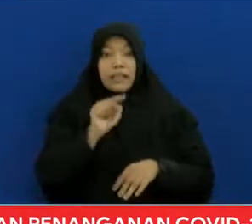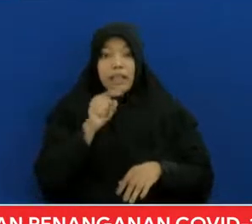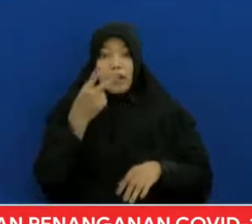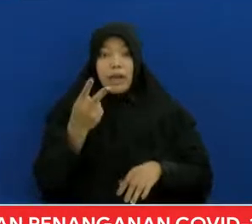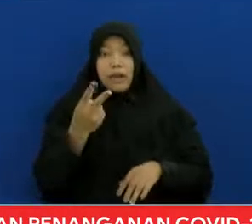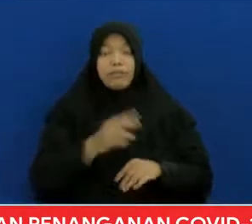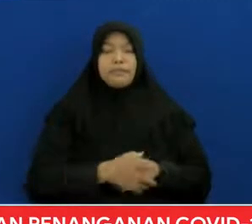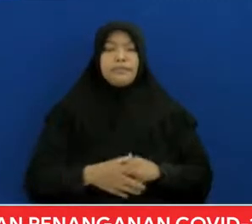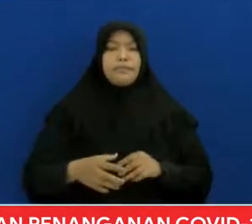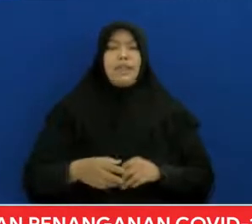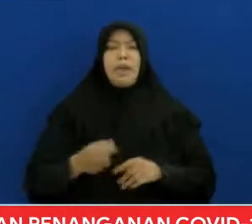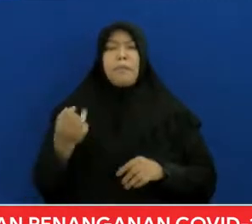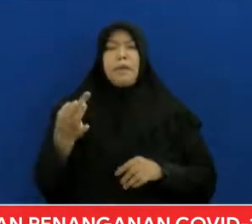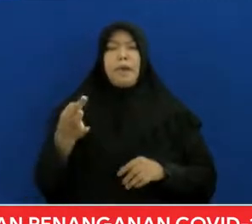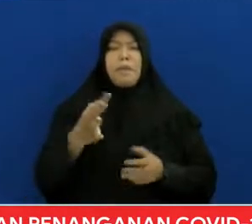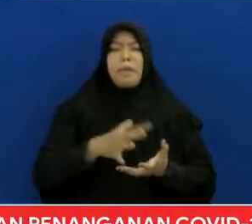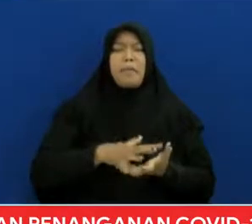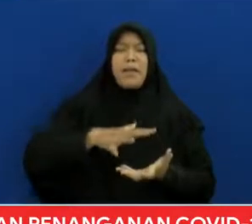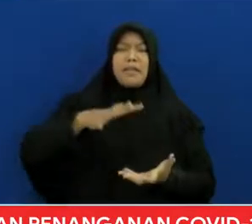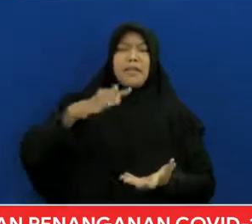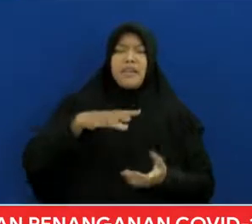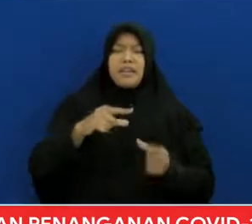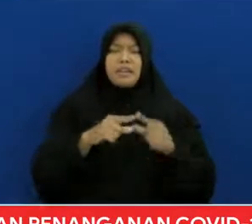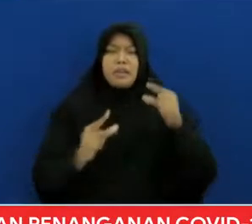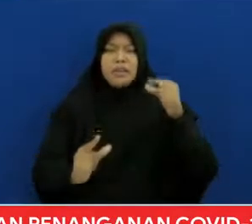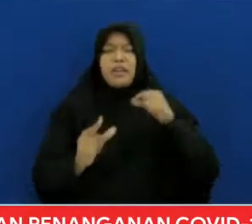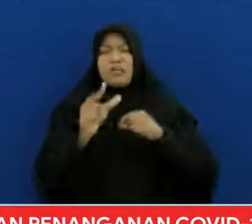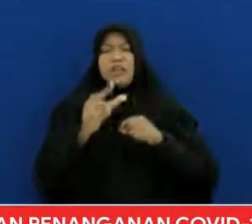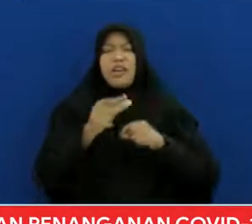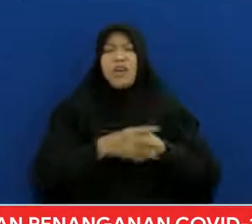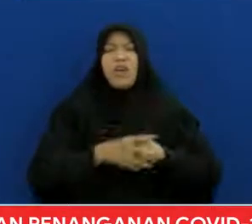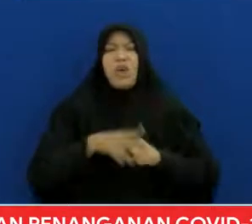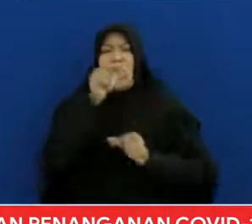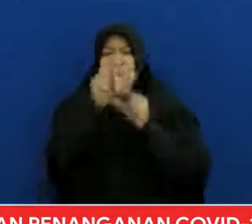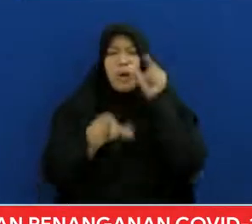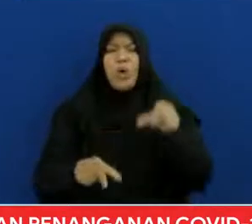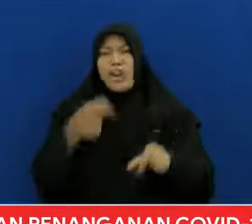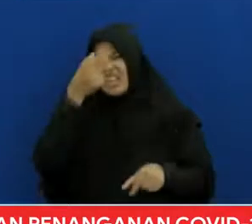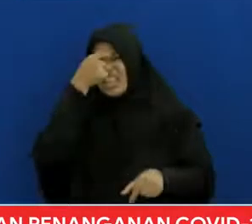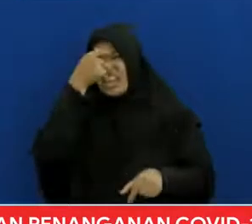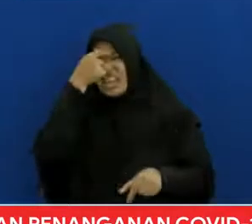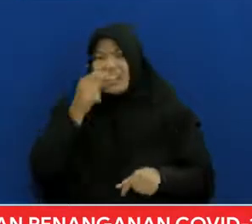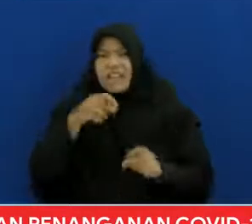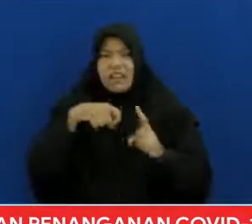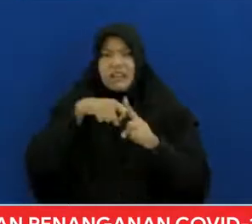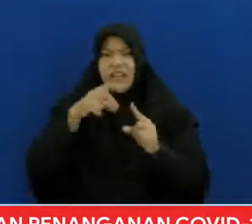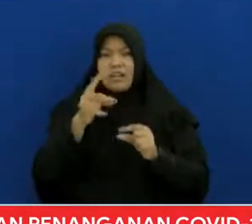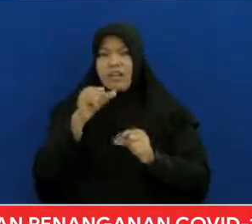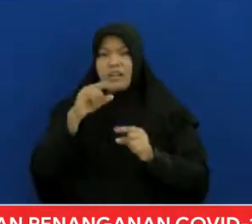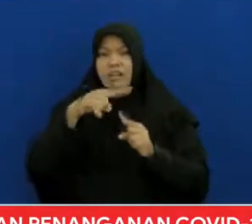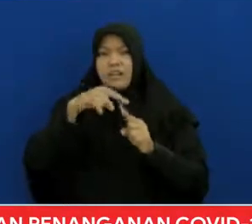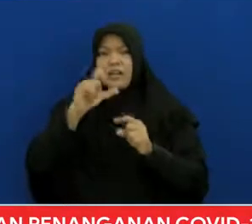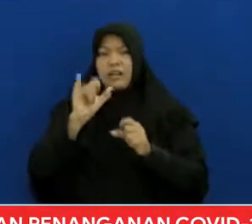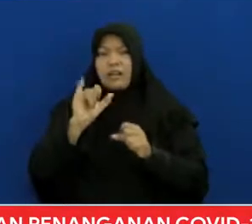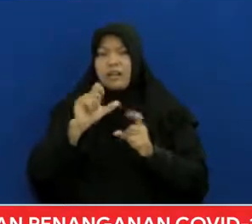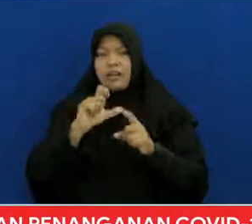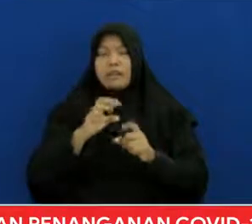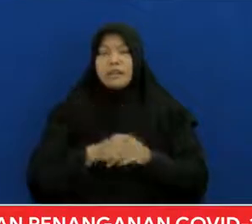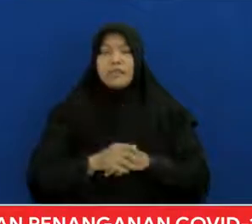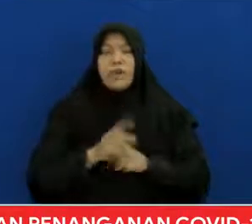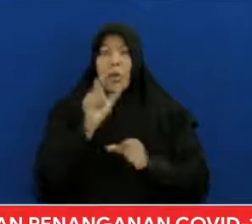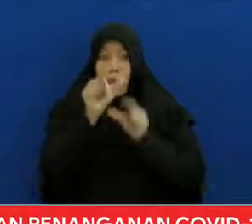Berapa banyak di Sumatera Utara pasien yang dalam masa kritis? Seperti kita sebutkan di atas, bahwa